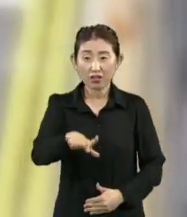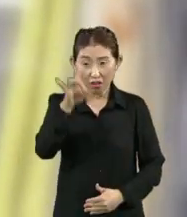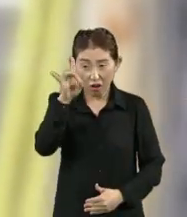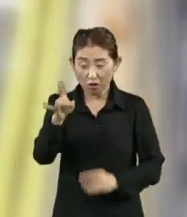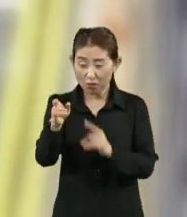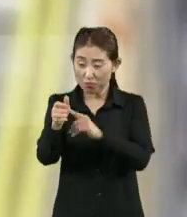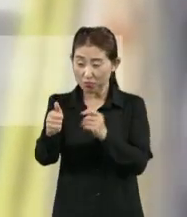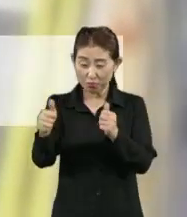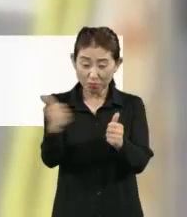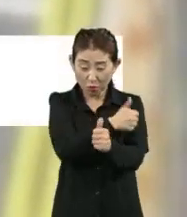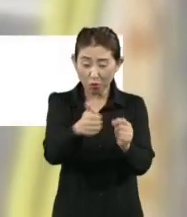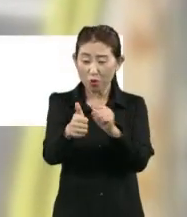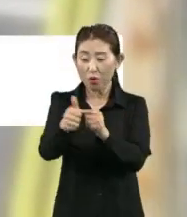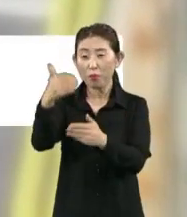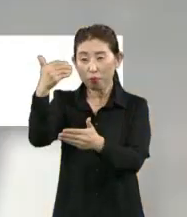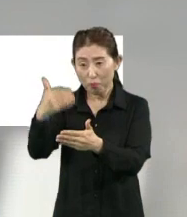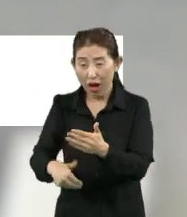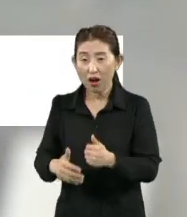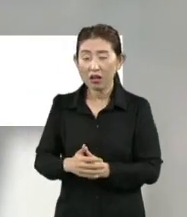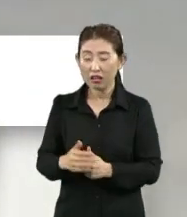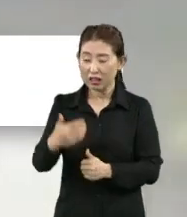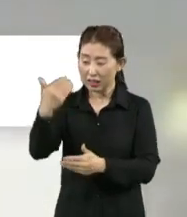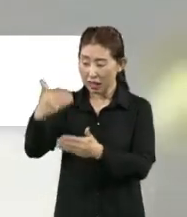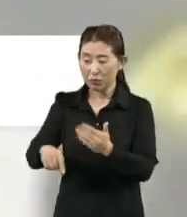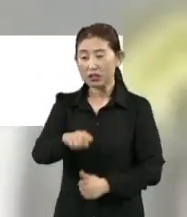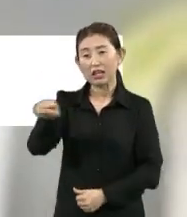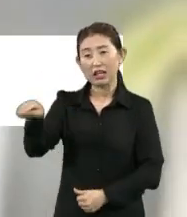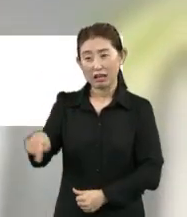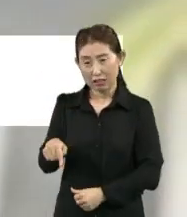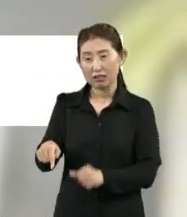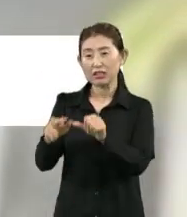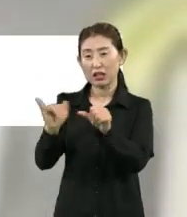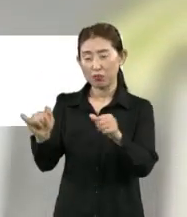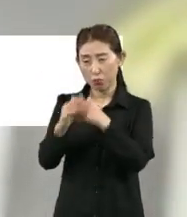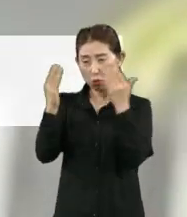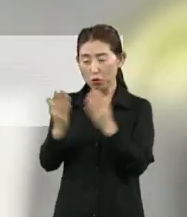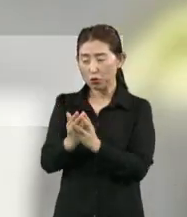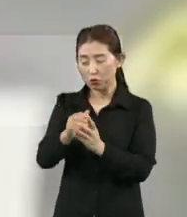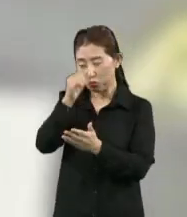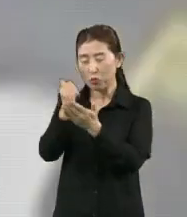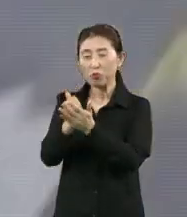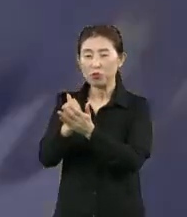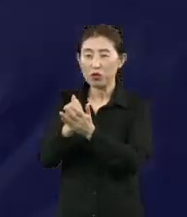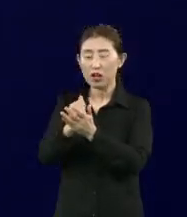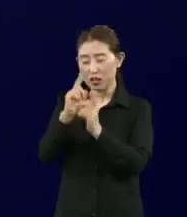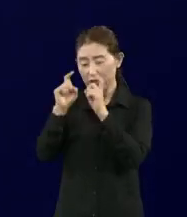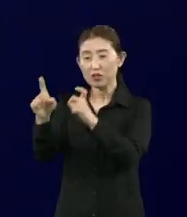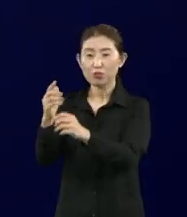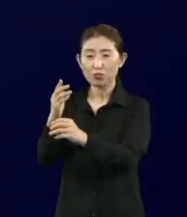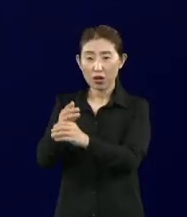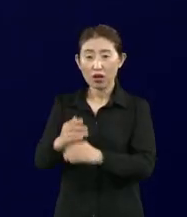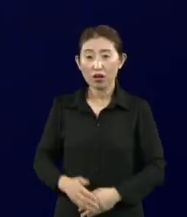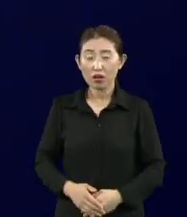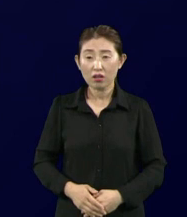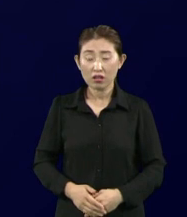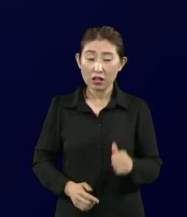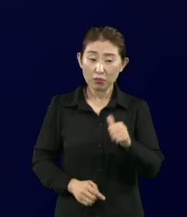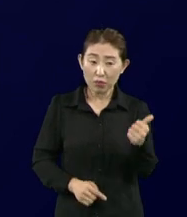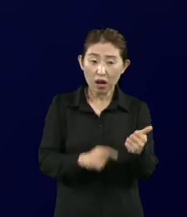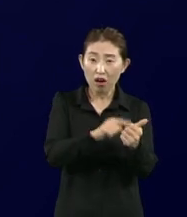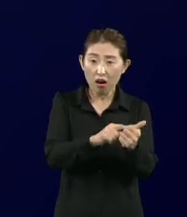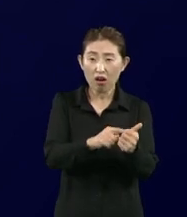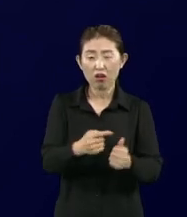폭행범으로 지목된 김군을 제외하고 참고인 신분이었던 이들 일당은 모두 피의자로 전환됐습니다. 이들은 숨진 A군이